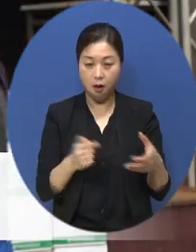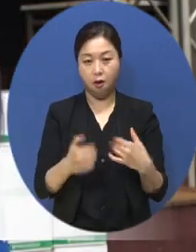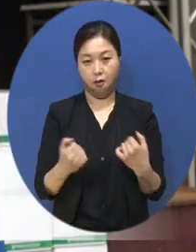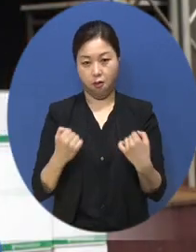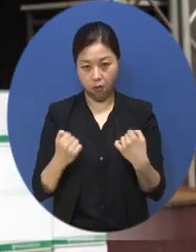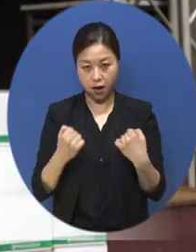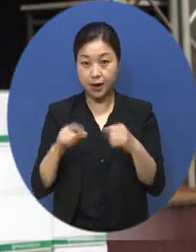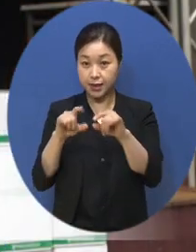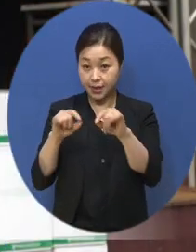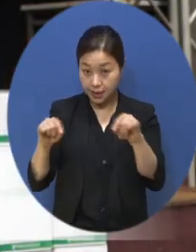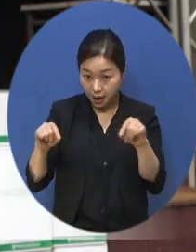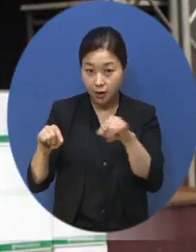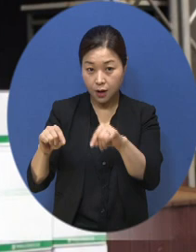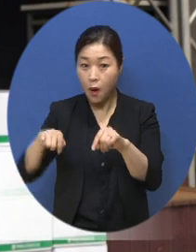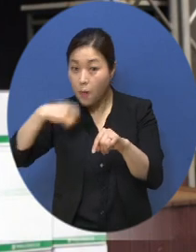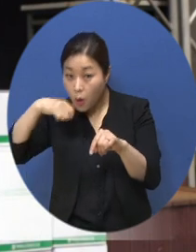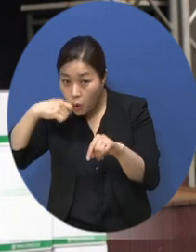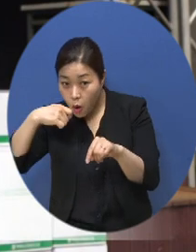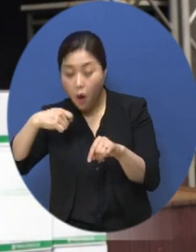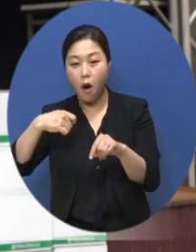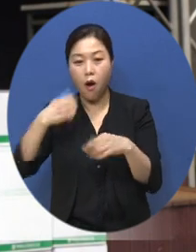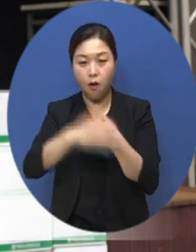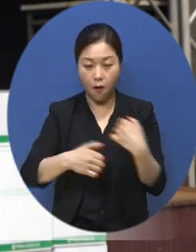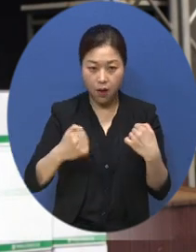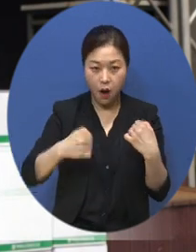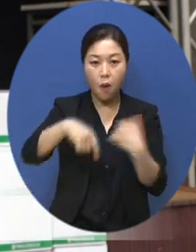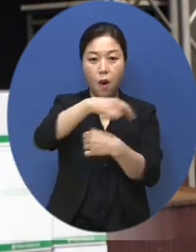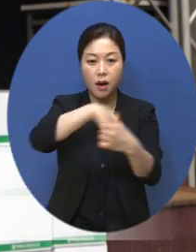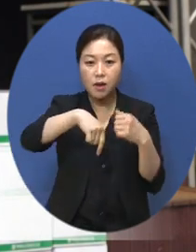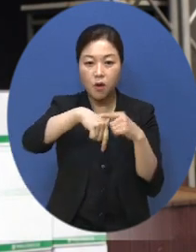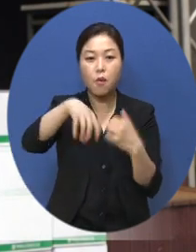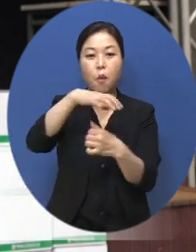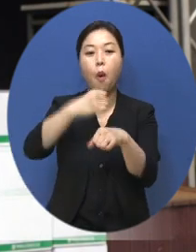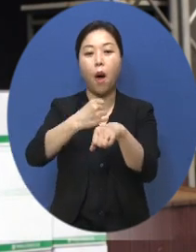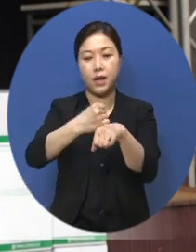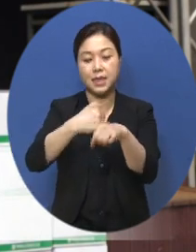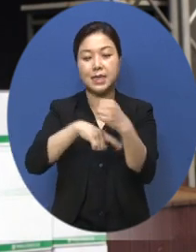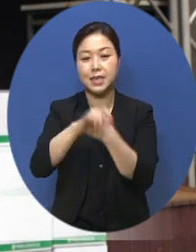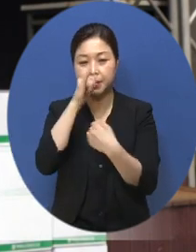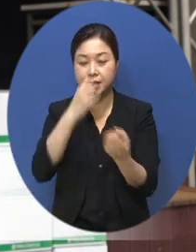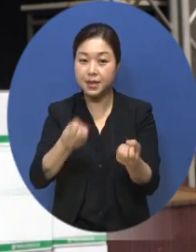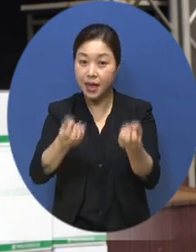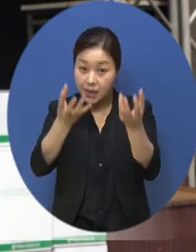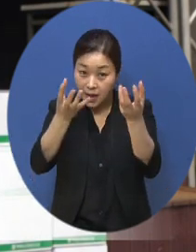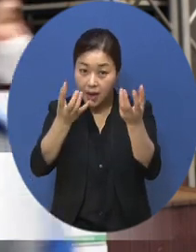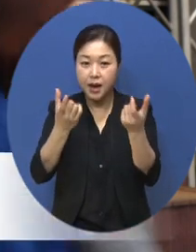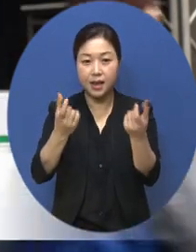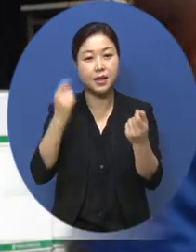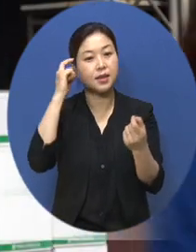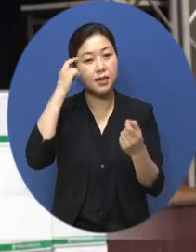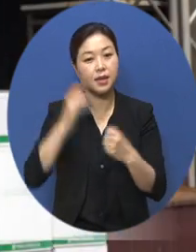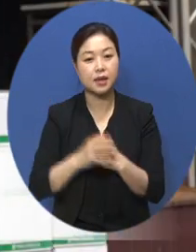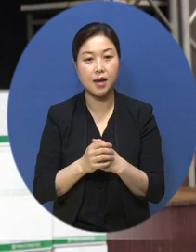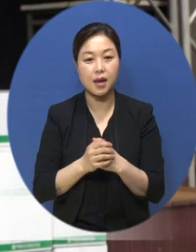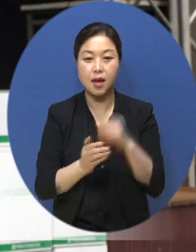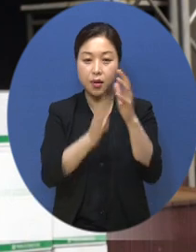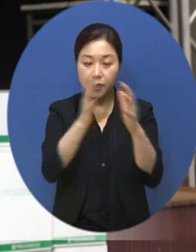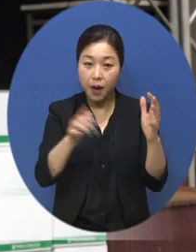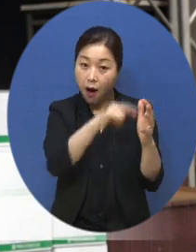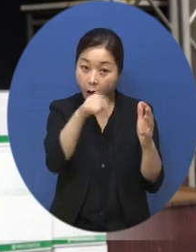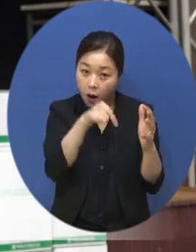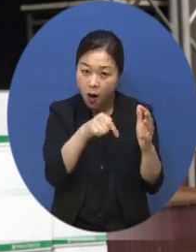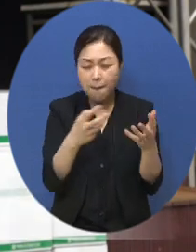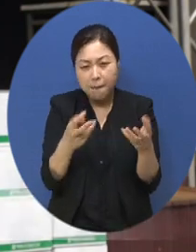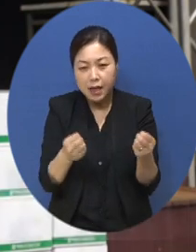지키고 건강과 환경을 지키는 오늘 사랑스러운 그 의미 있는 행사가 아닌가 싶습니다. 우리 친환경 농산물 많이 많이